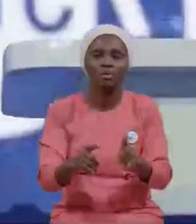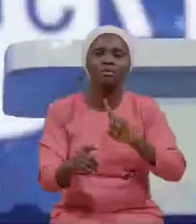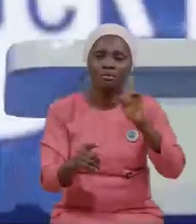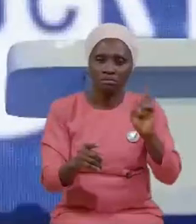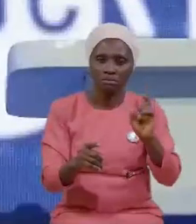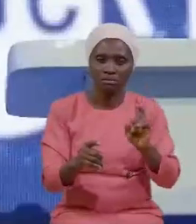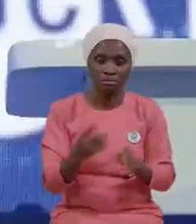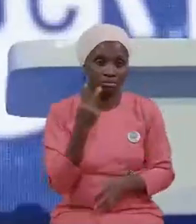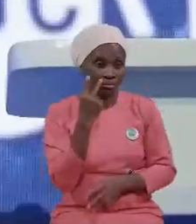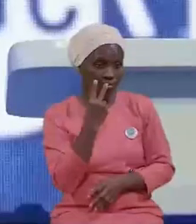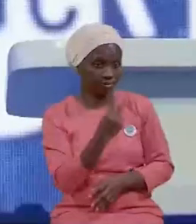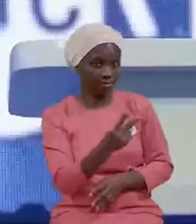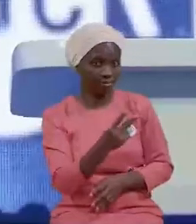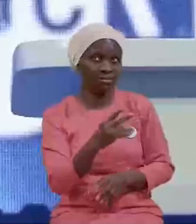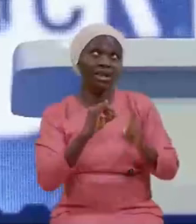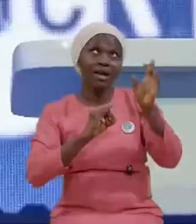Voici,